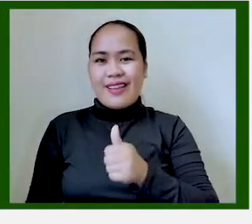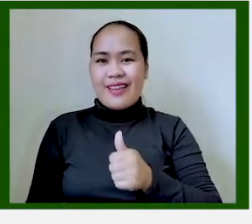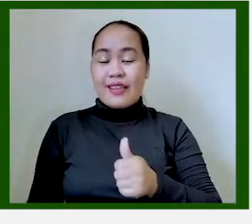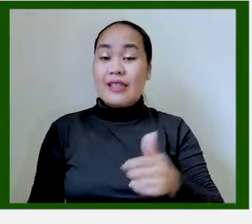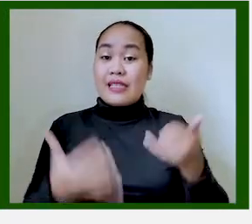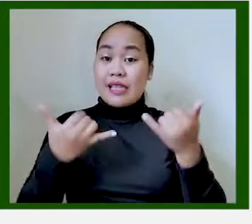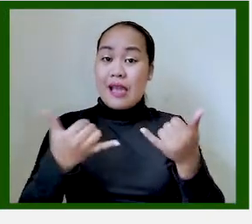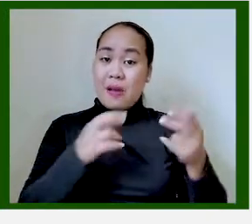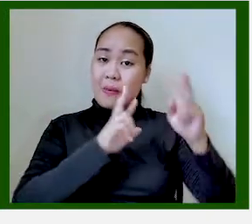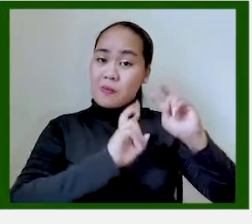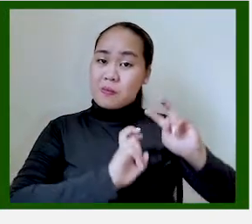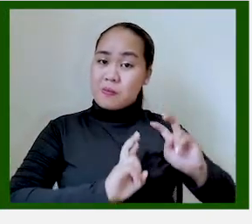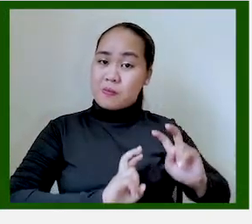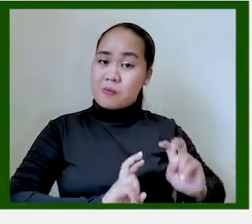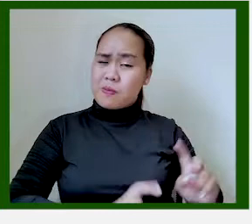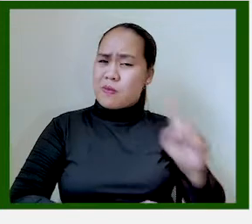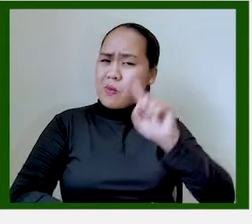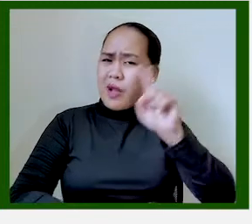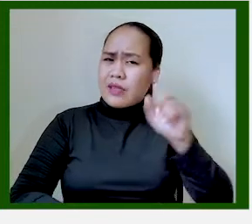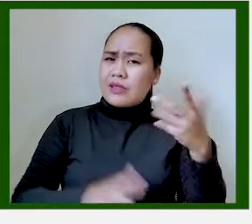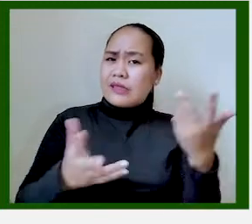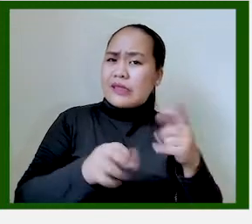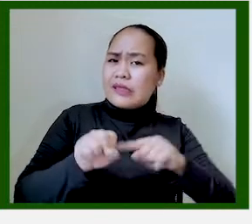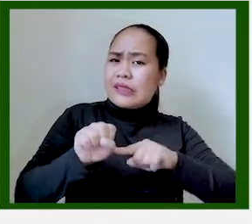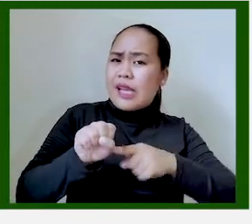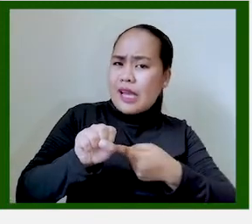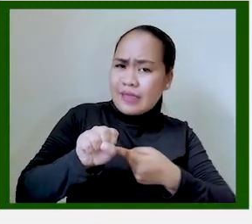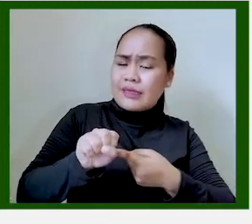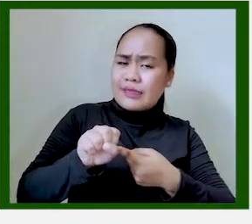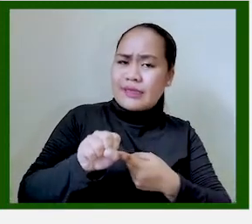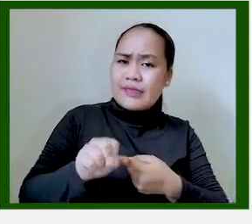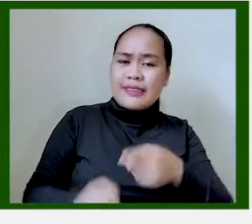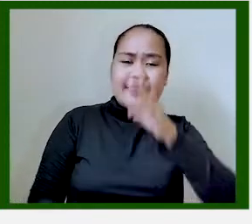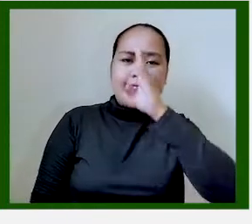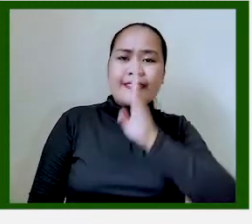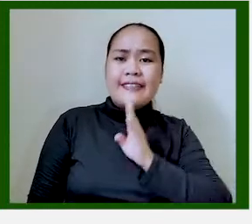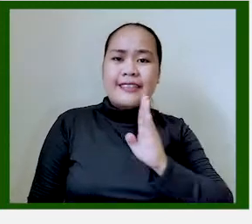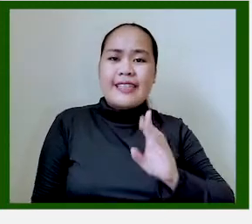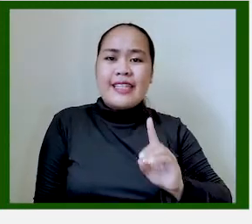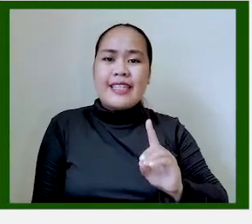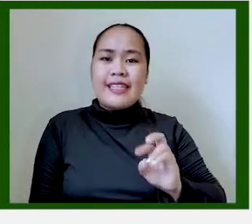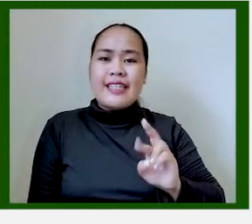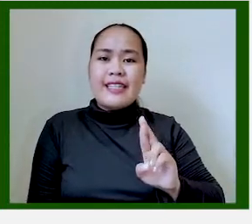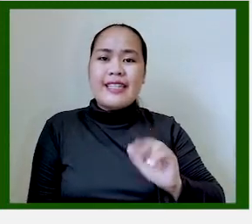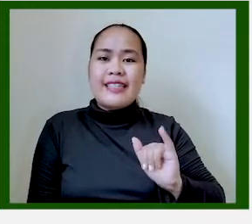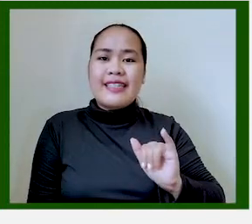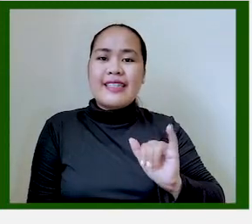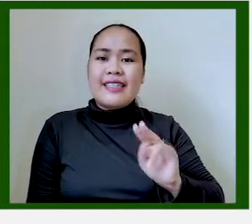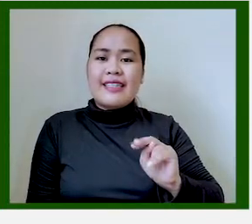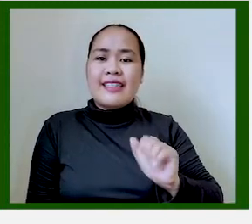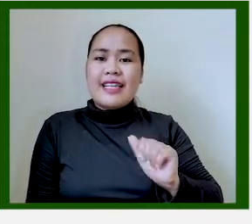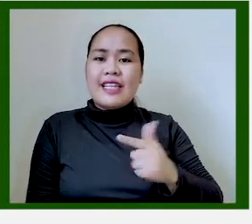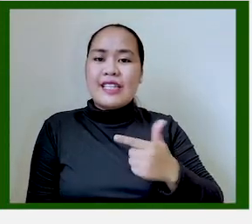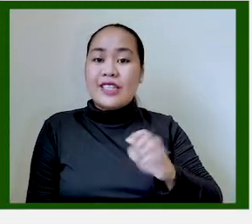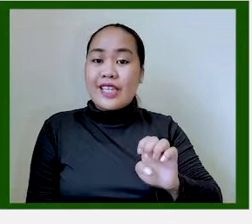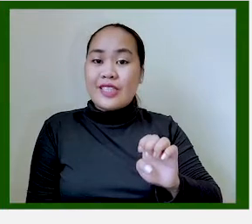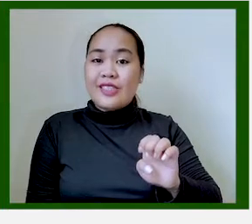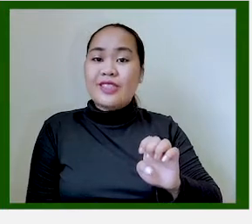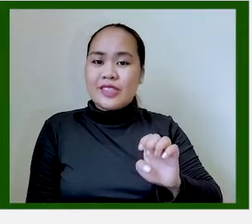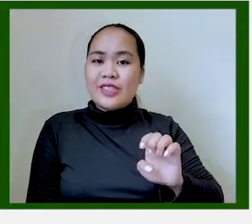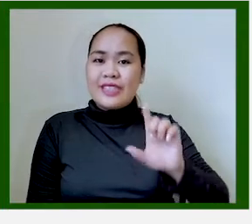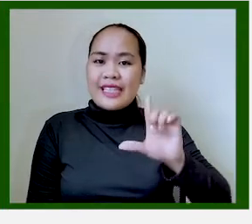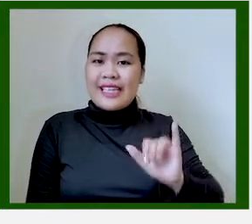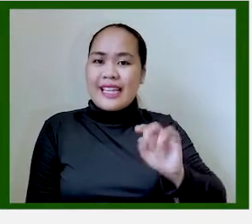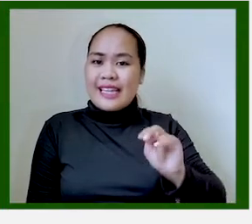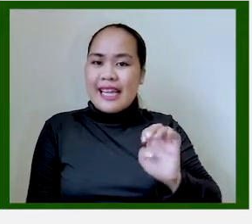po natin na kung saan man nag-umpisa ito ay sa damaged drainage line. No, alam niyo 'yan, yung kung saan pag umulan, 'di